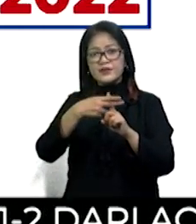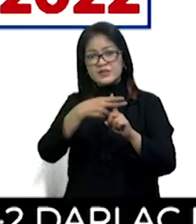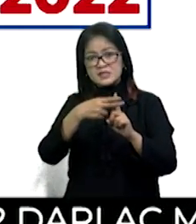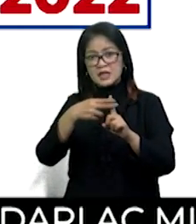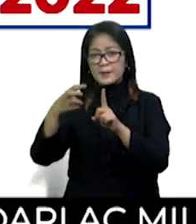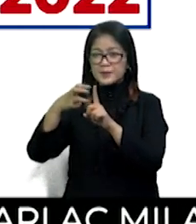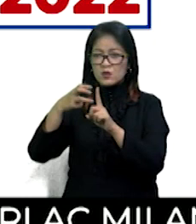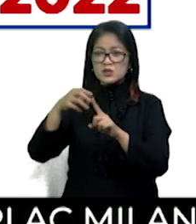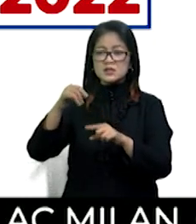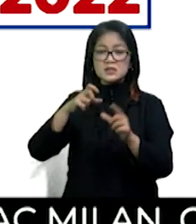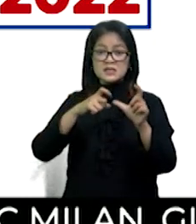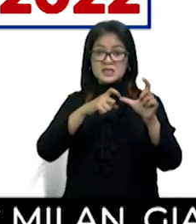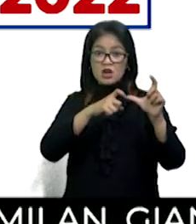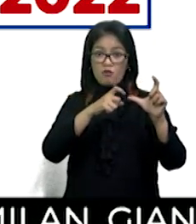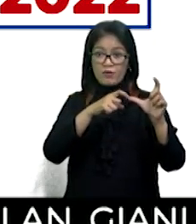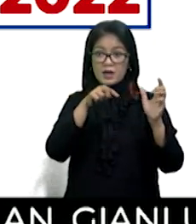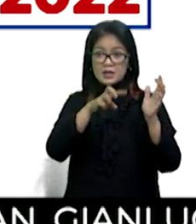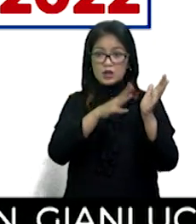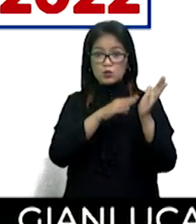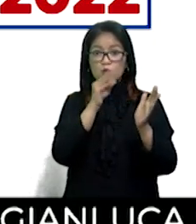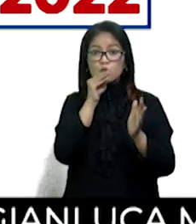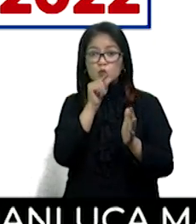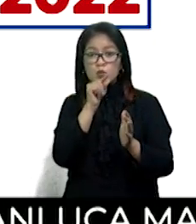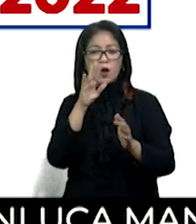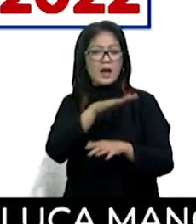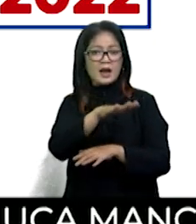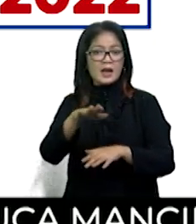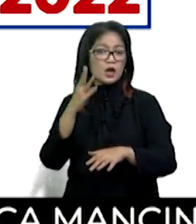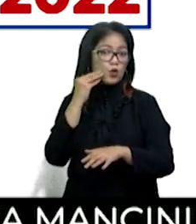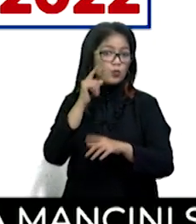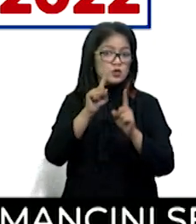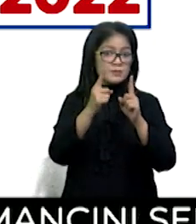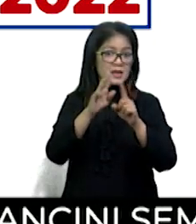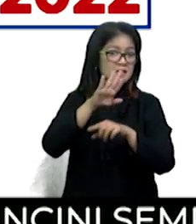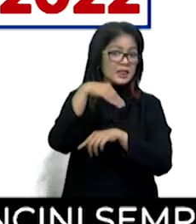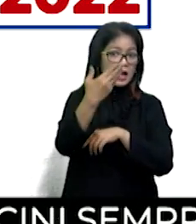COVID-19 untuk anak usia 5 hingga 11 tahun dilaksanakan awal tahun 2022.